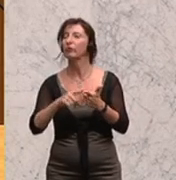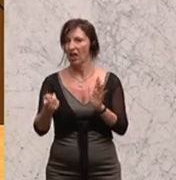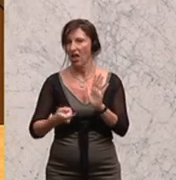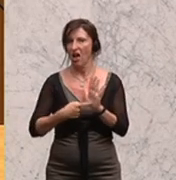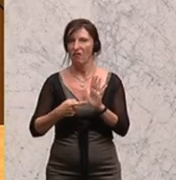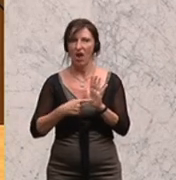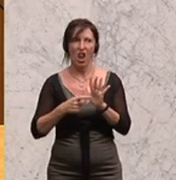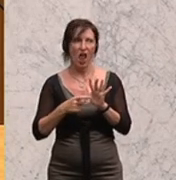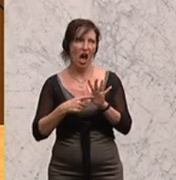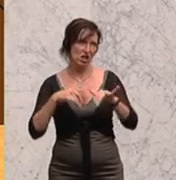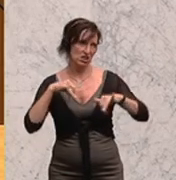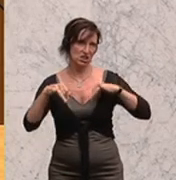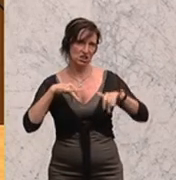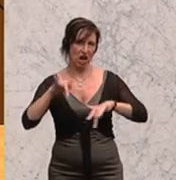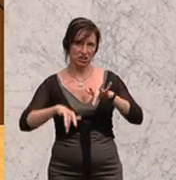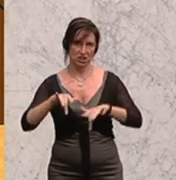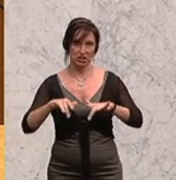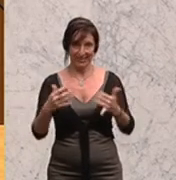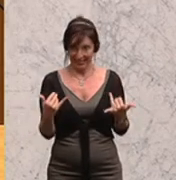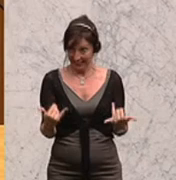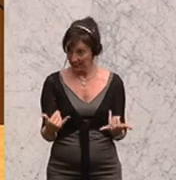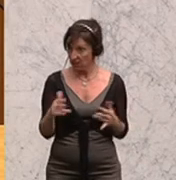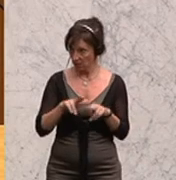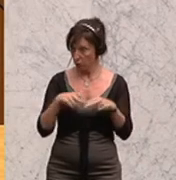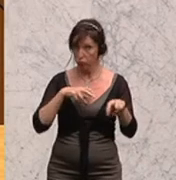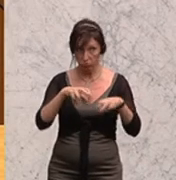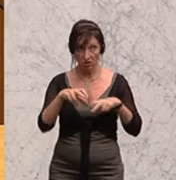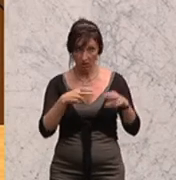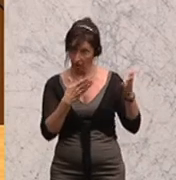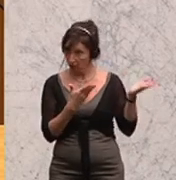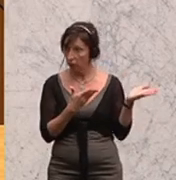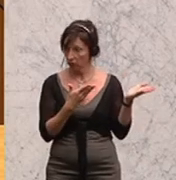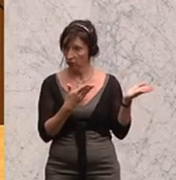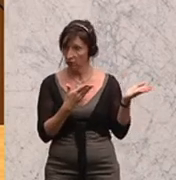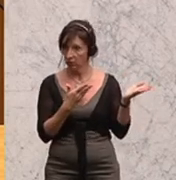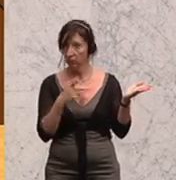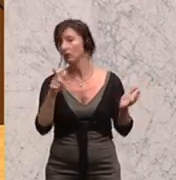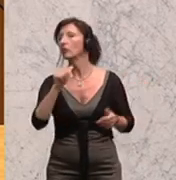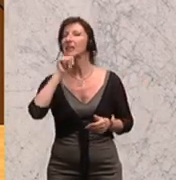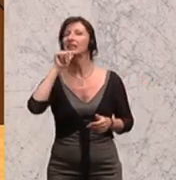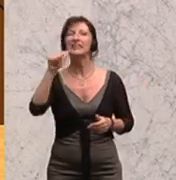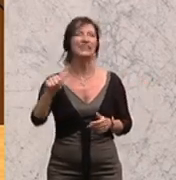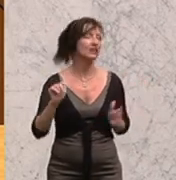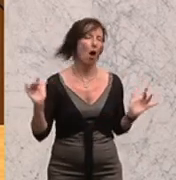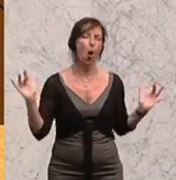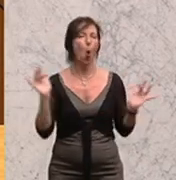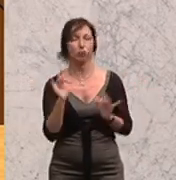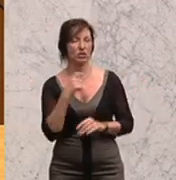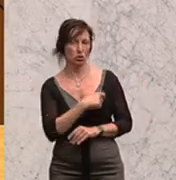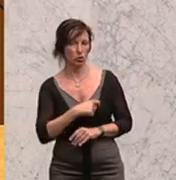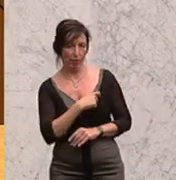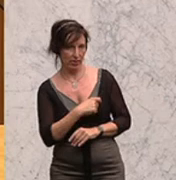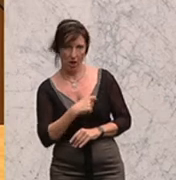Diese Bundesregierung, Kollege Haubner, diese Bundesregierung und nicht die